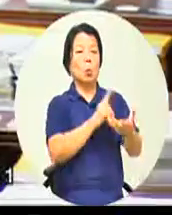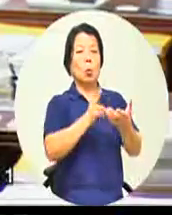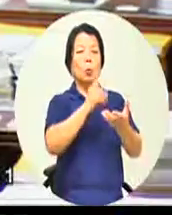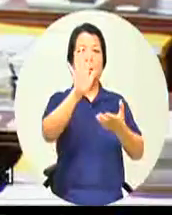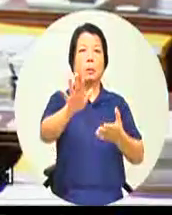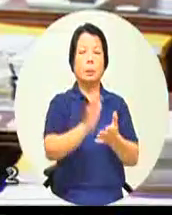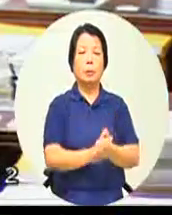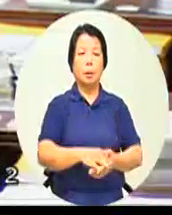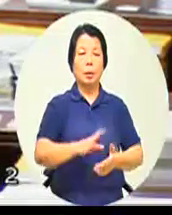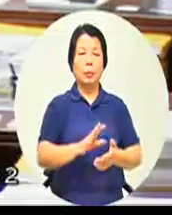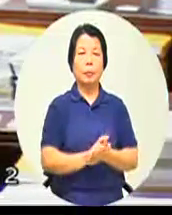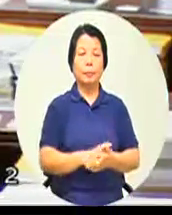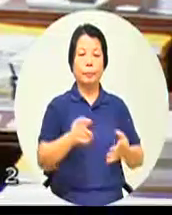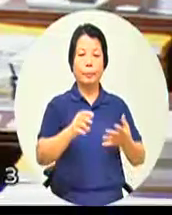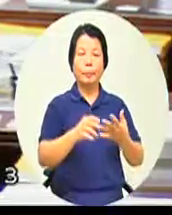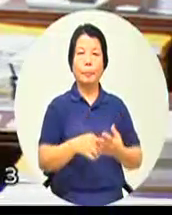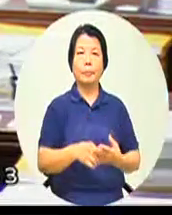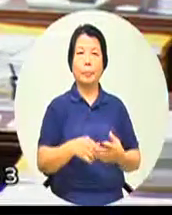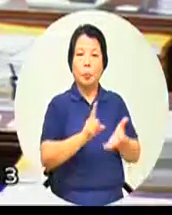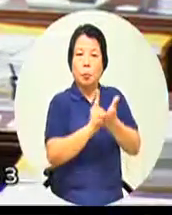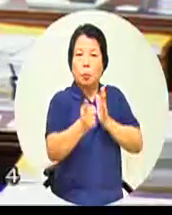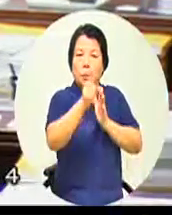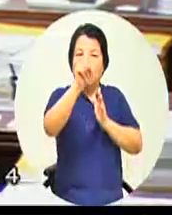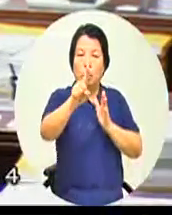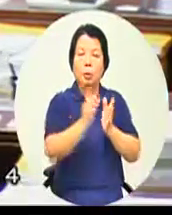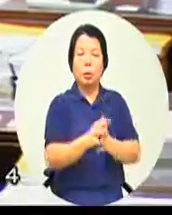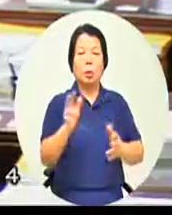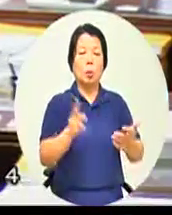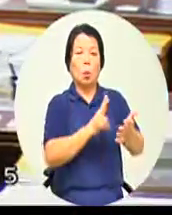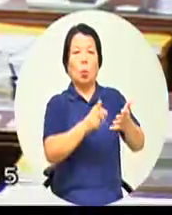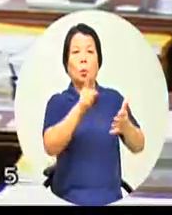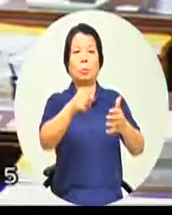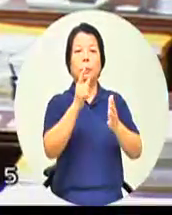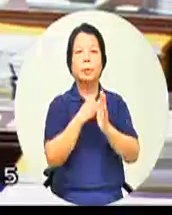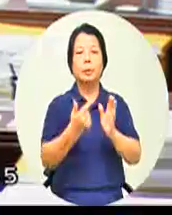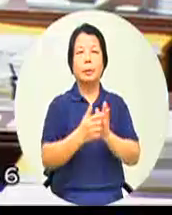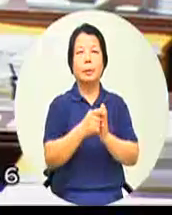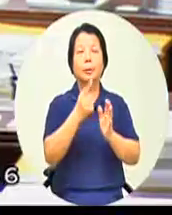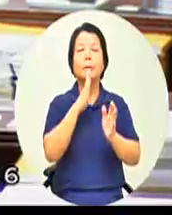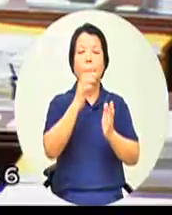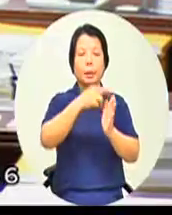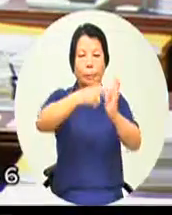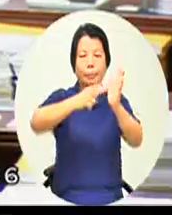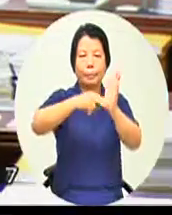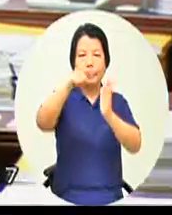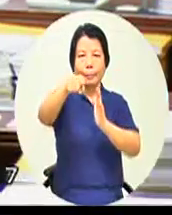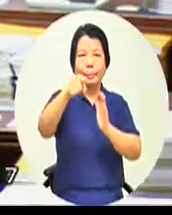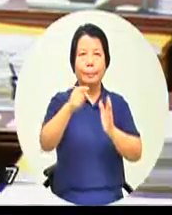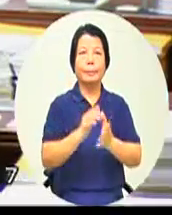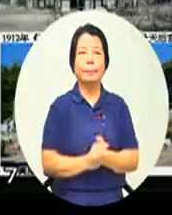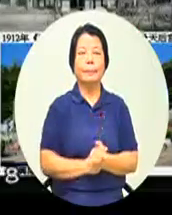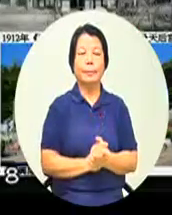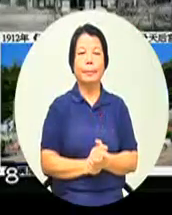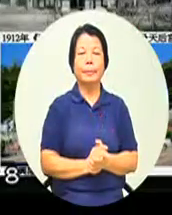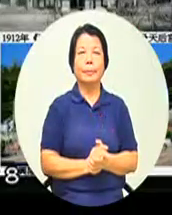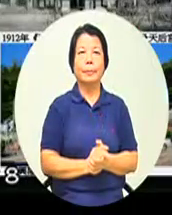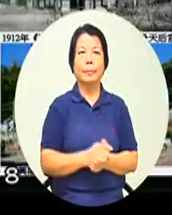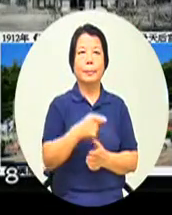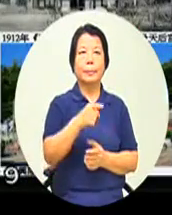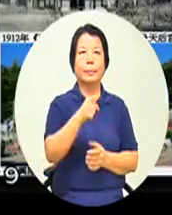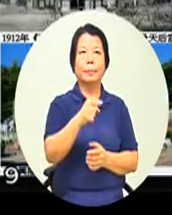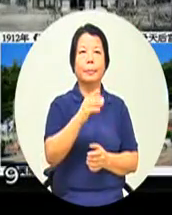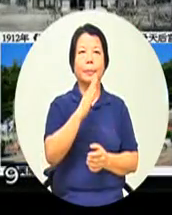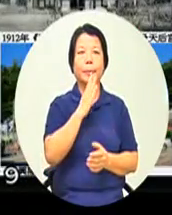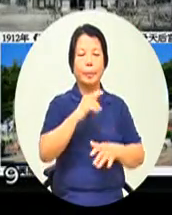有一首诗哈，叫做《古寺熏风》，就是在讲这个老丁骂哈。我把这个《古寺熏风》的这个诗